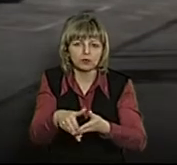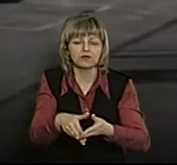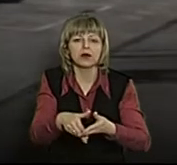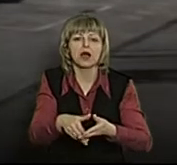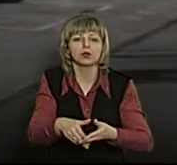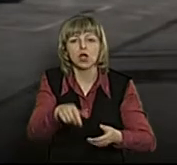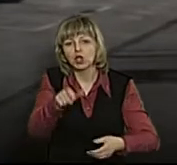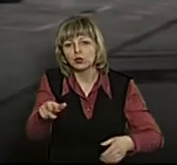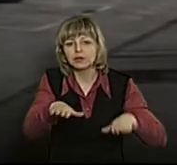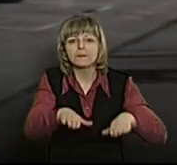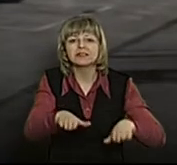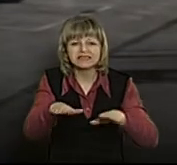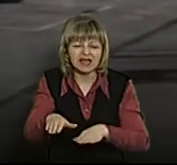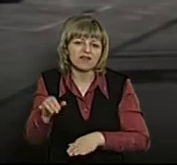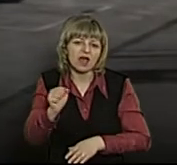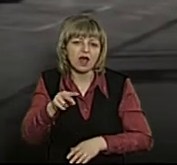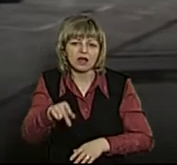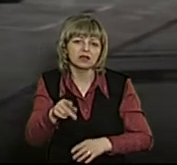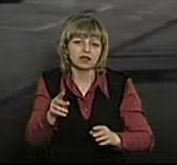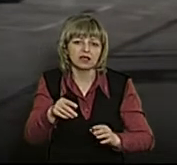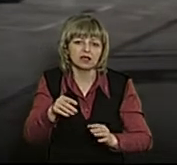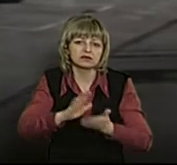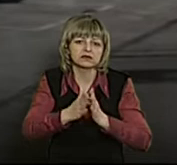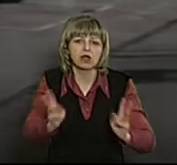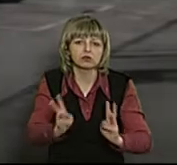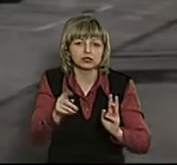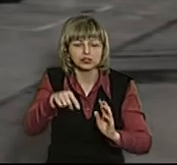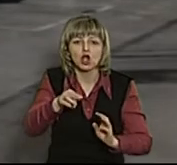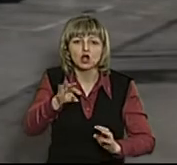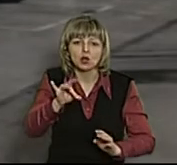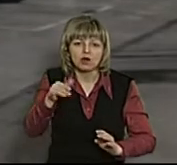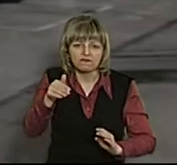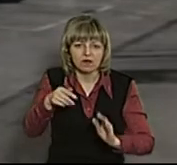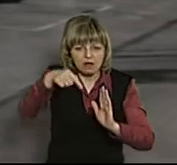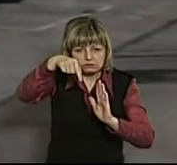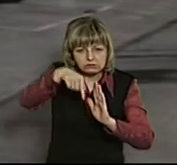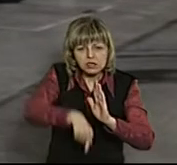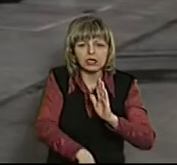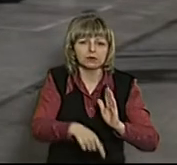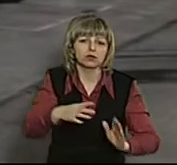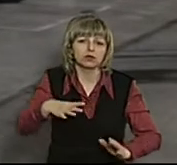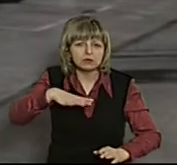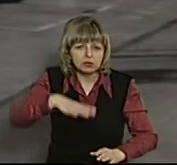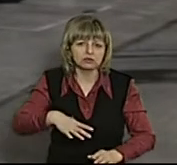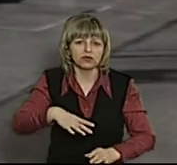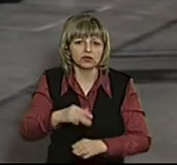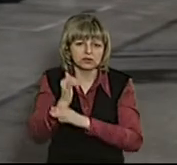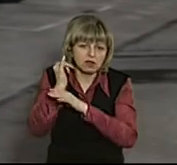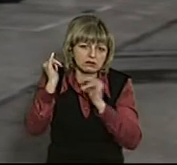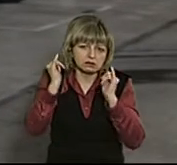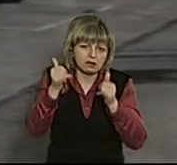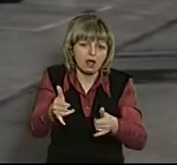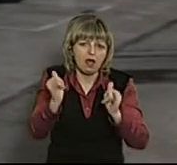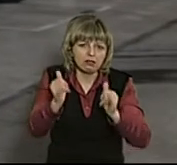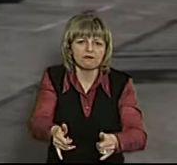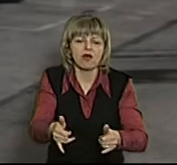населення. Ось. Ну, але складність пожежі полягає в тому, що торф залягає досить глибоко і доводиться заливати, буквально створюючи невеличкі